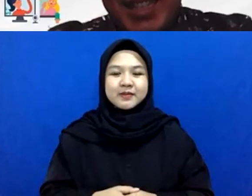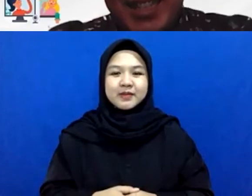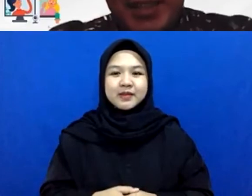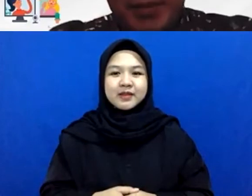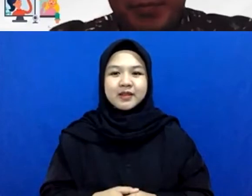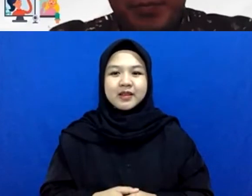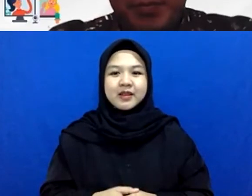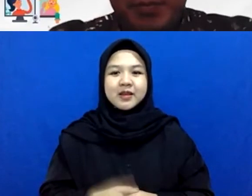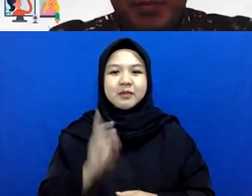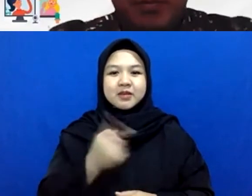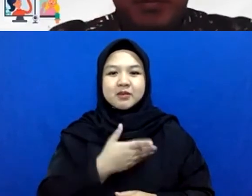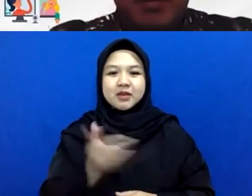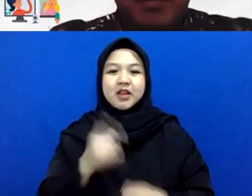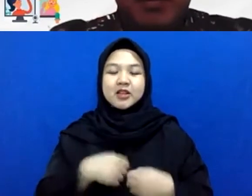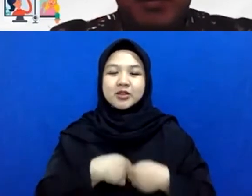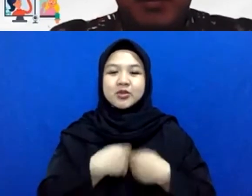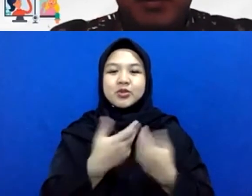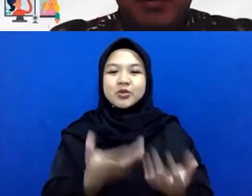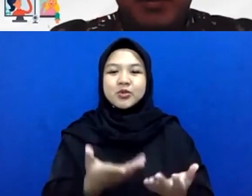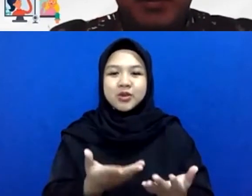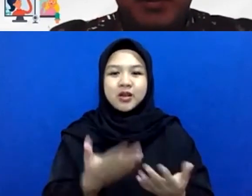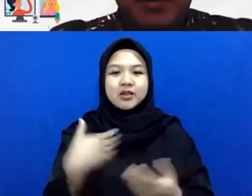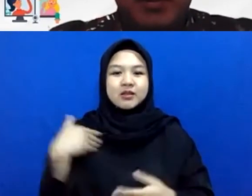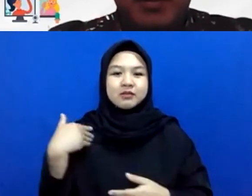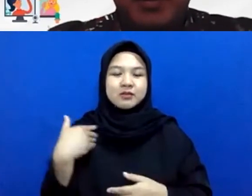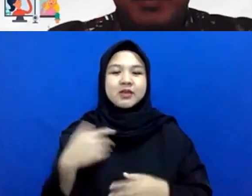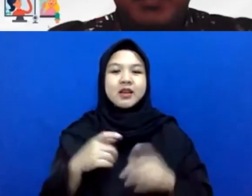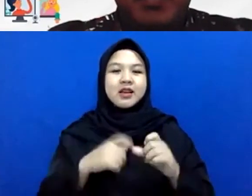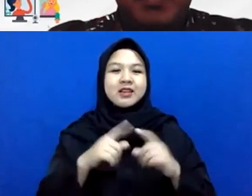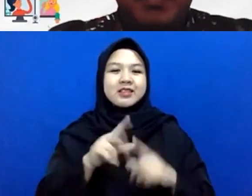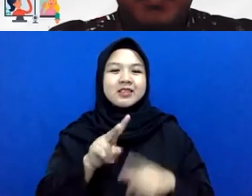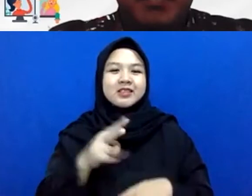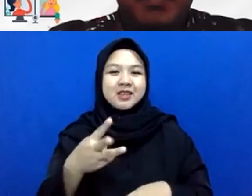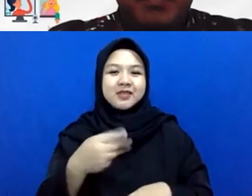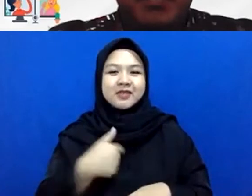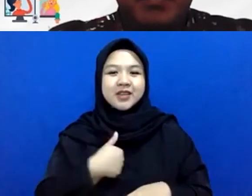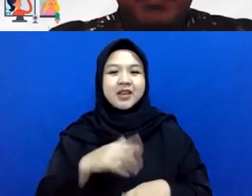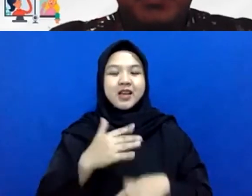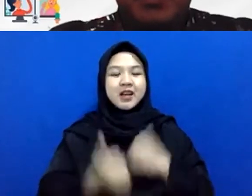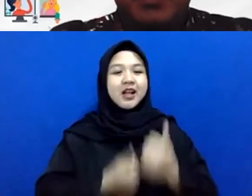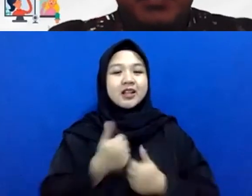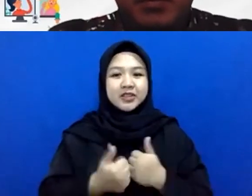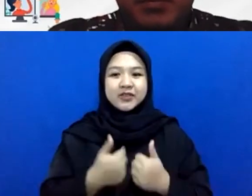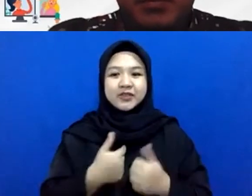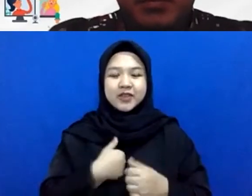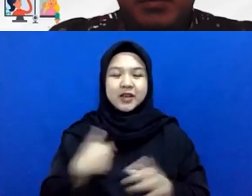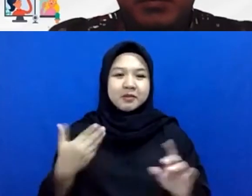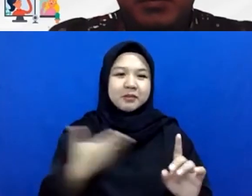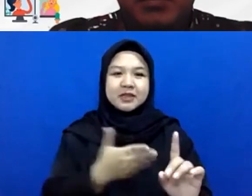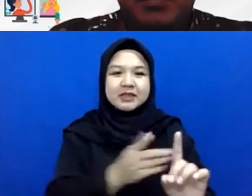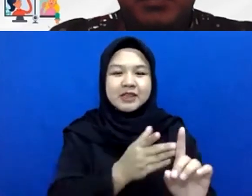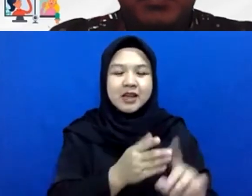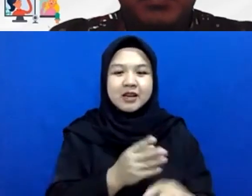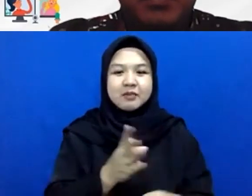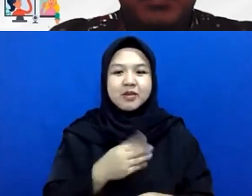pasti mereka nanti curhat ke pihak SEF. Saya agak-agak proaktif, saya mengejar mereka. Maksud